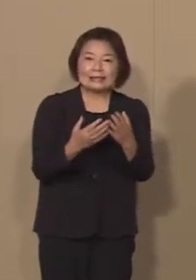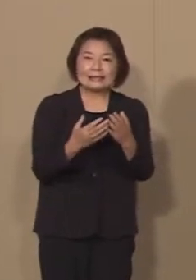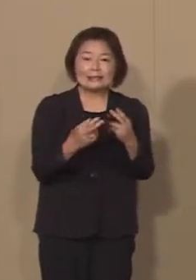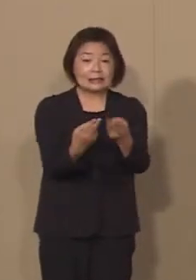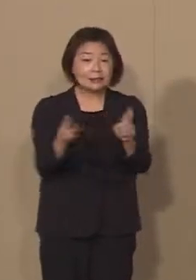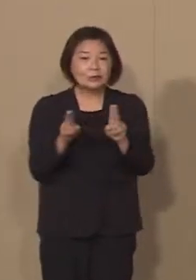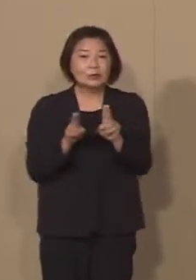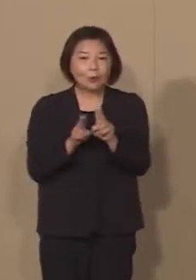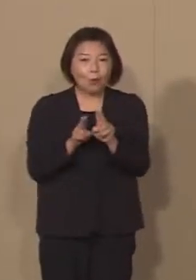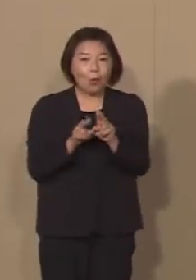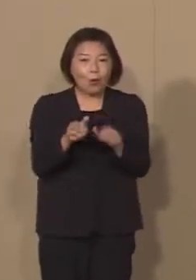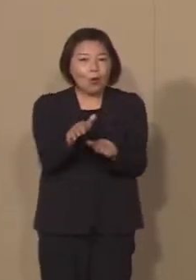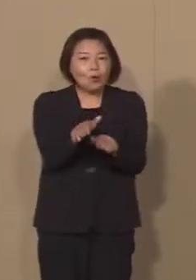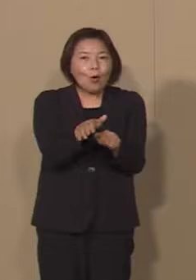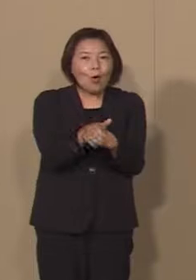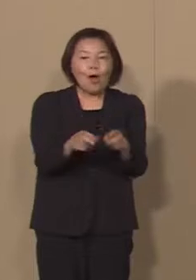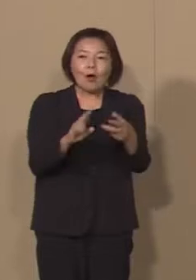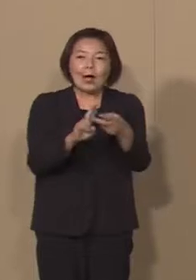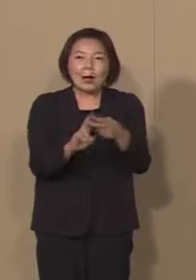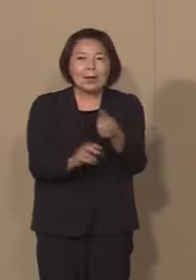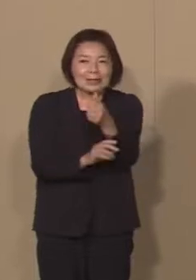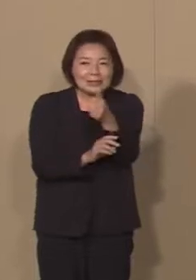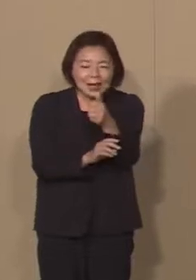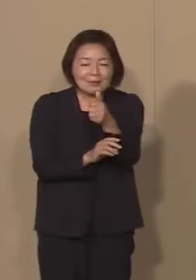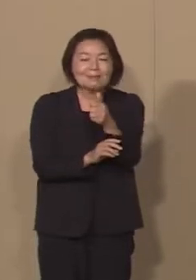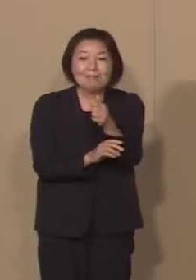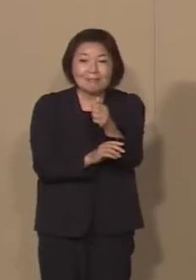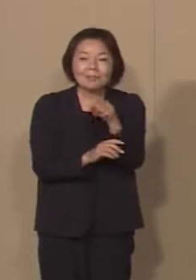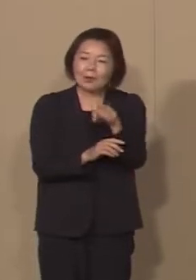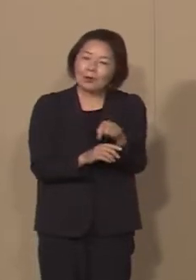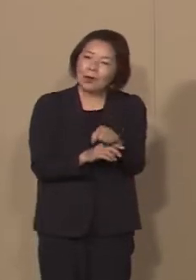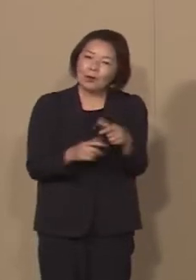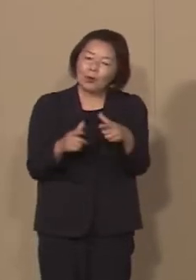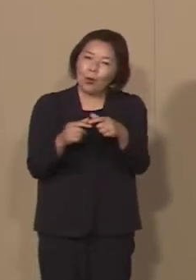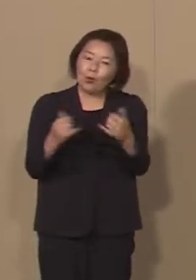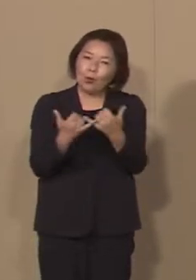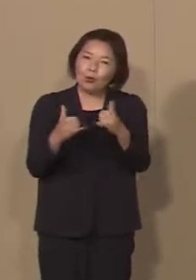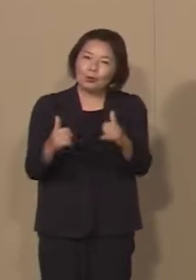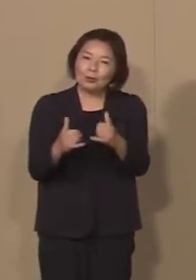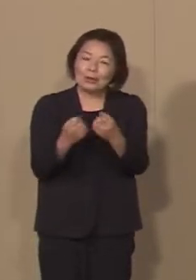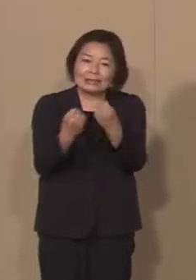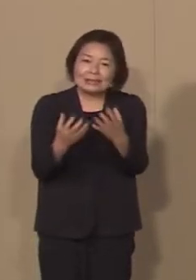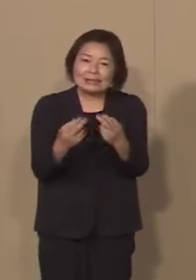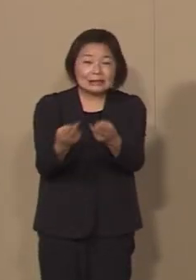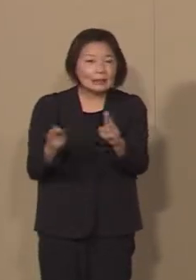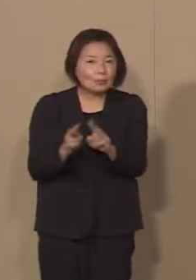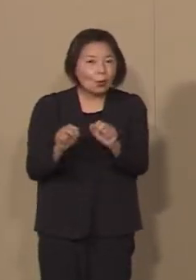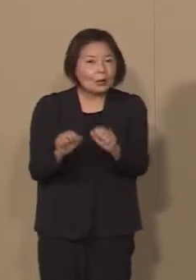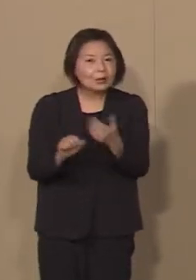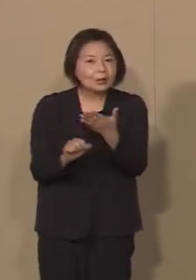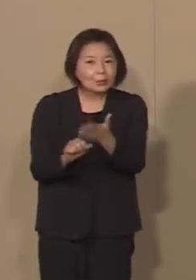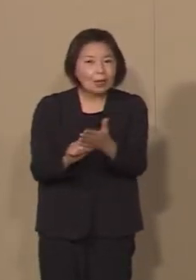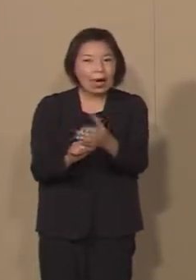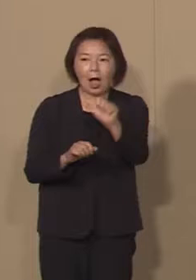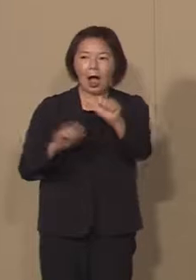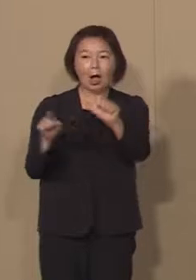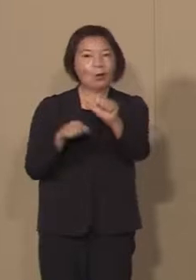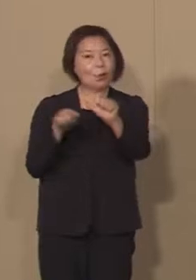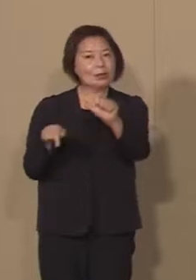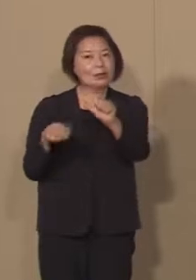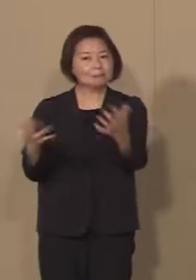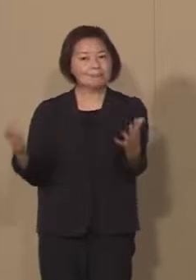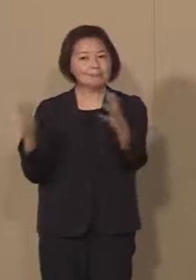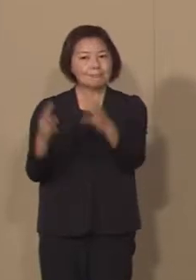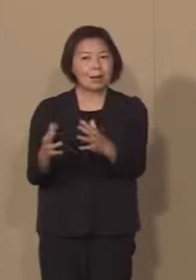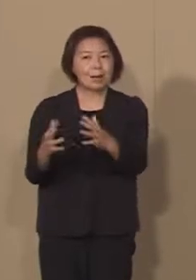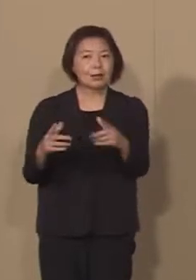とは僕の雷バーだからさーんいやぁなんだか名産って国民新党やってんだろうなと思ったしでも5人集めたでしょ5人集め